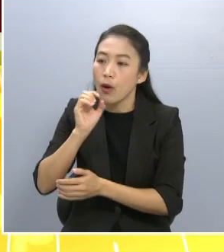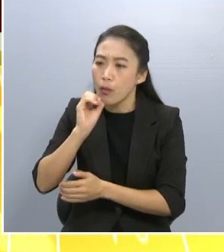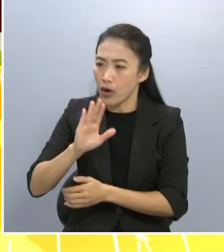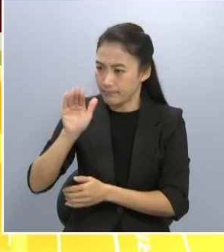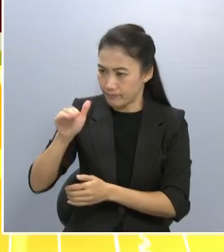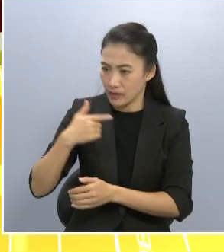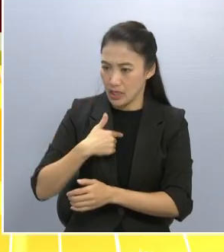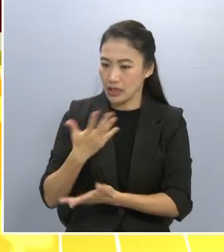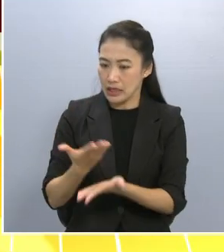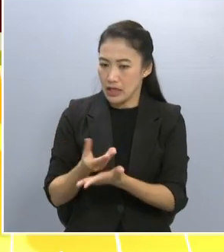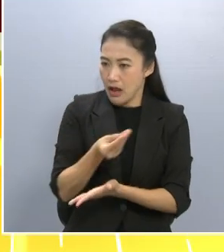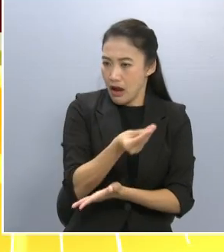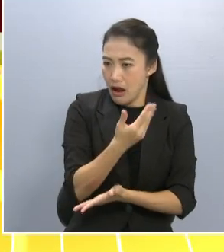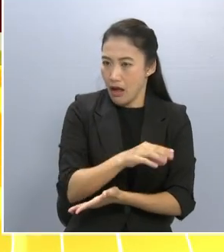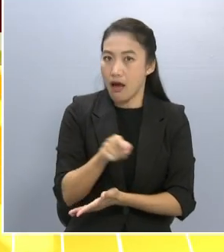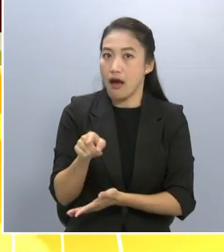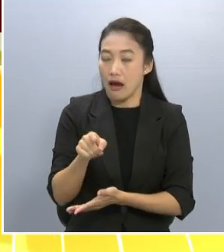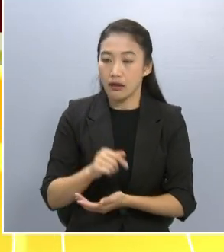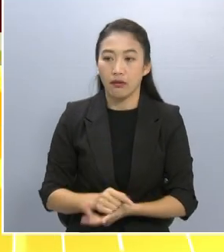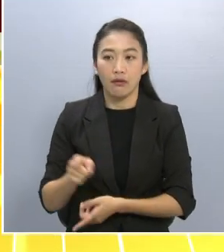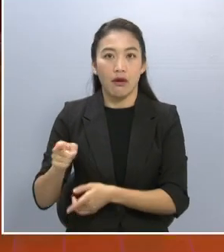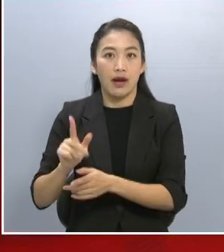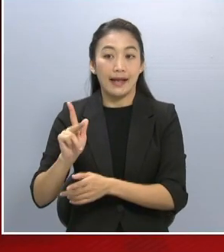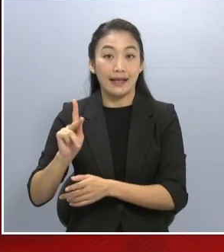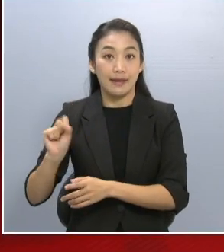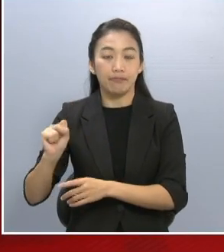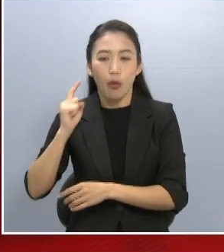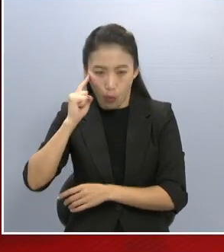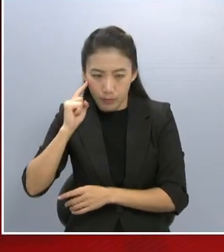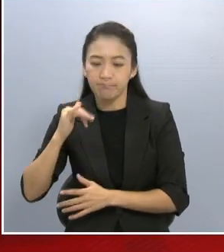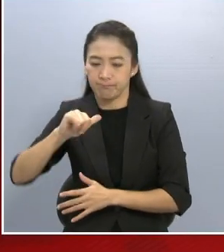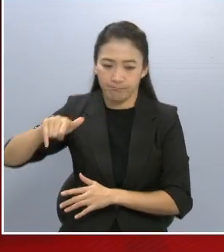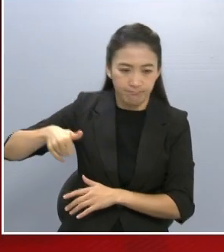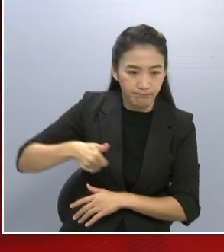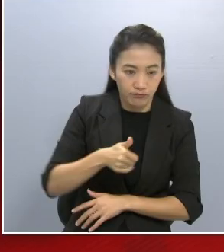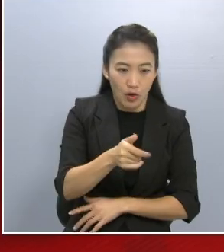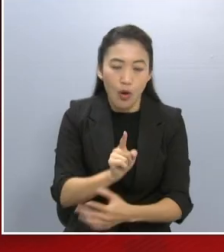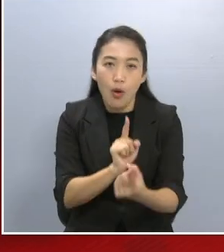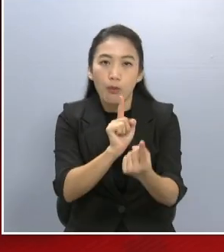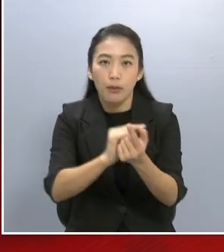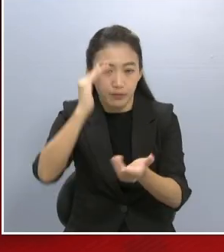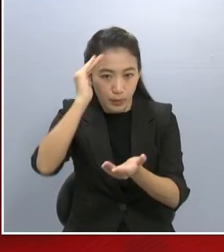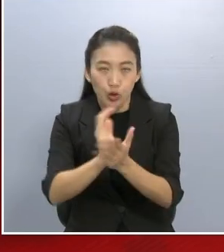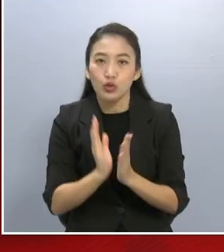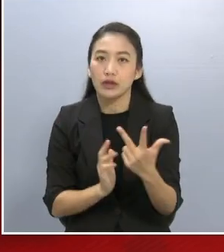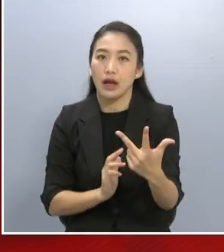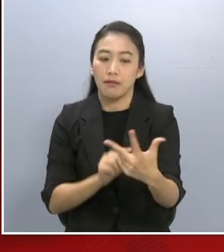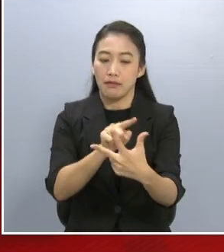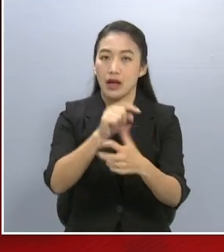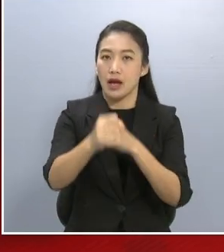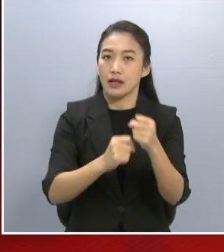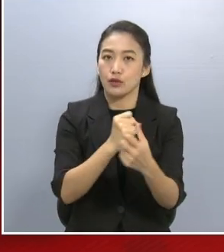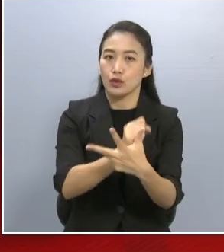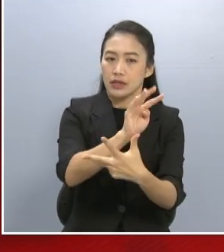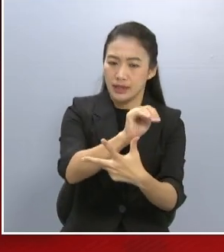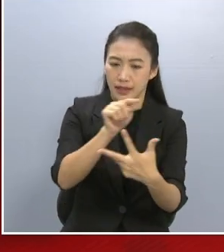3นายโจรสูงสุดคือยศดาบตำรวจนะคะอายุ 27ปีแล้วก็มีสิบตำรวจเอก 2คนค่ะคนนึงอายุ 30อีกคนนึงอายุ